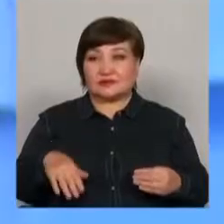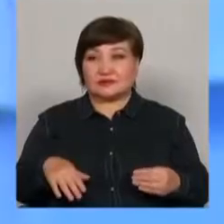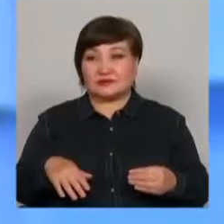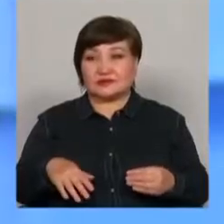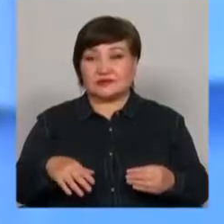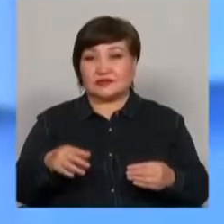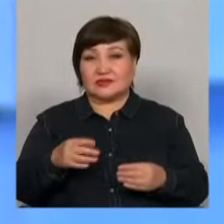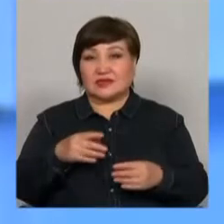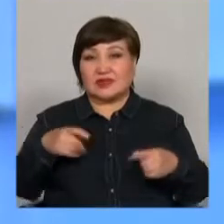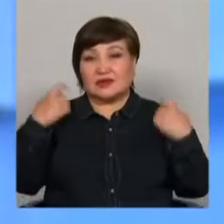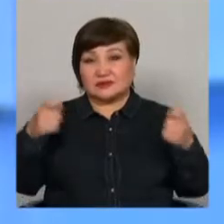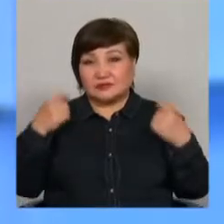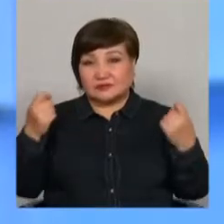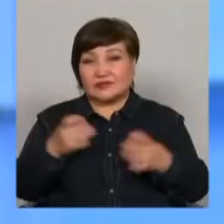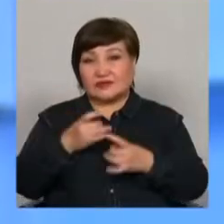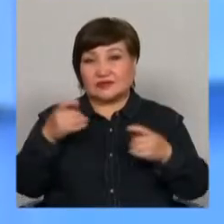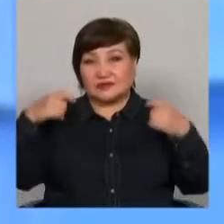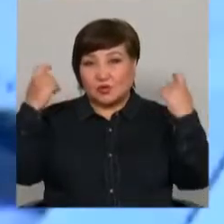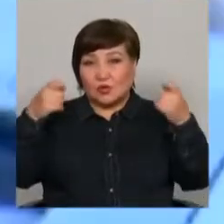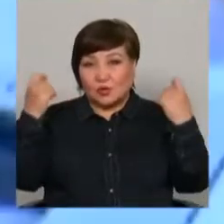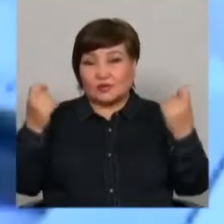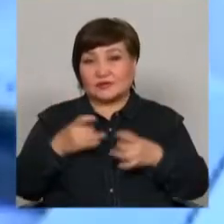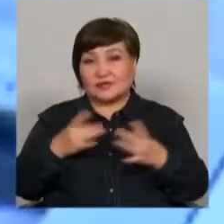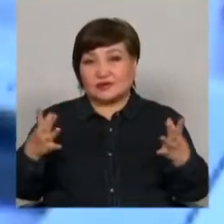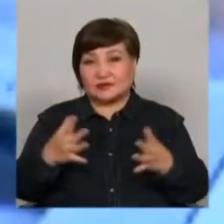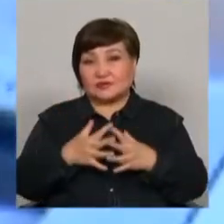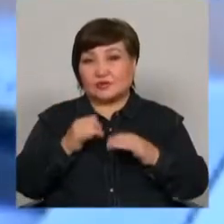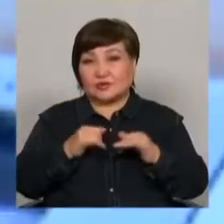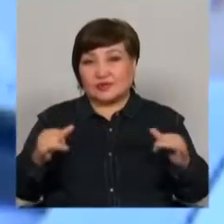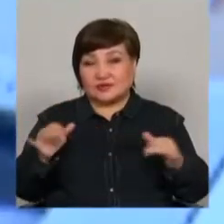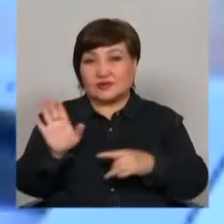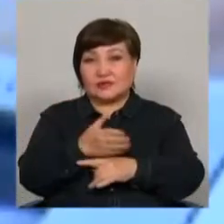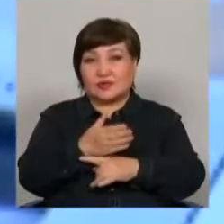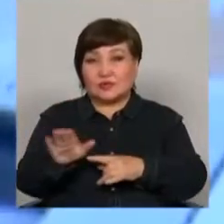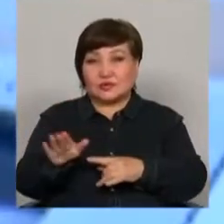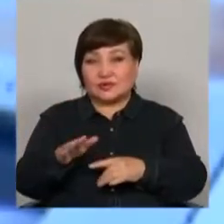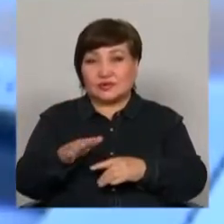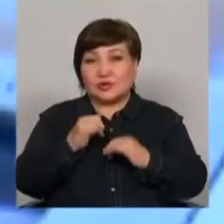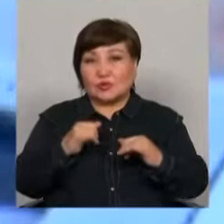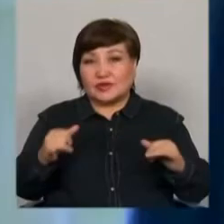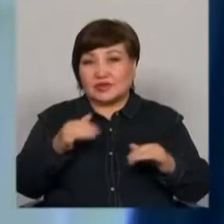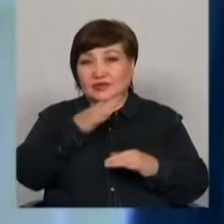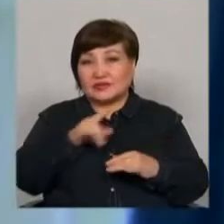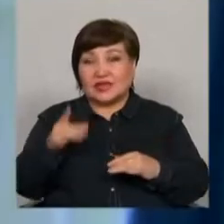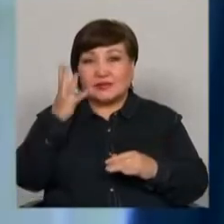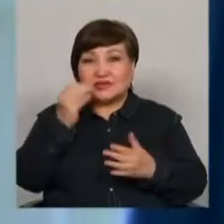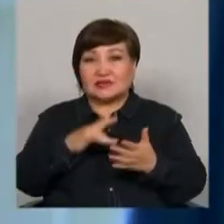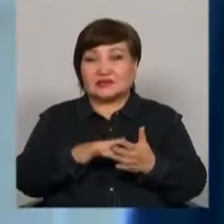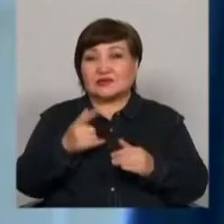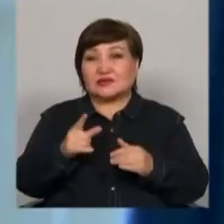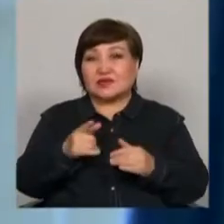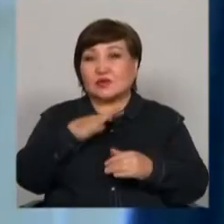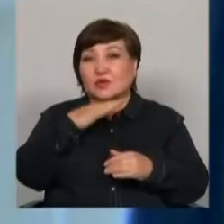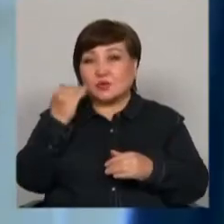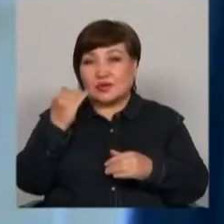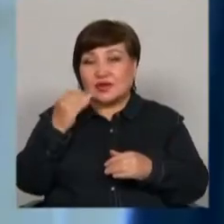той-томалақ көбейетін кез, былай-былай сыртқа қыдыру көбейетін кез. Енді мына Алматы қаласында неге көп десеңіздер, Алматы қаласында бізде